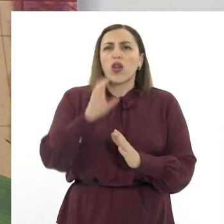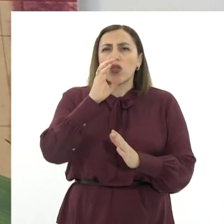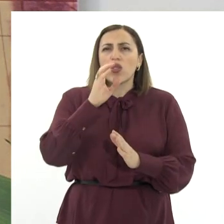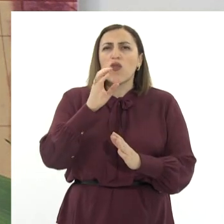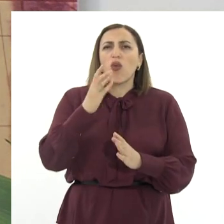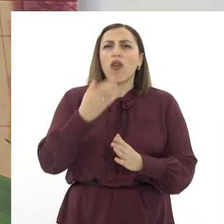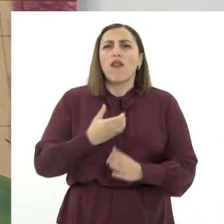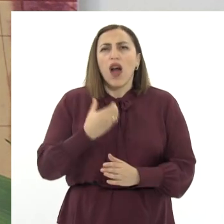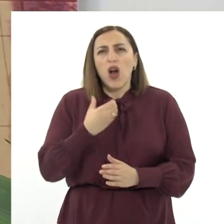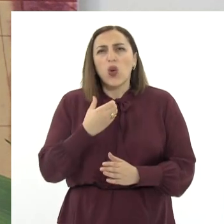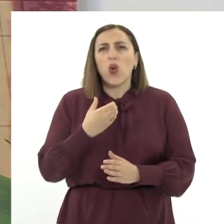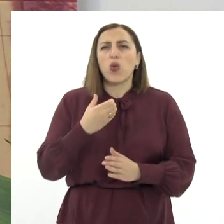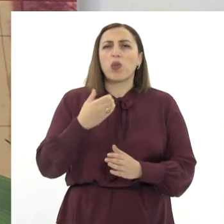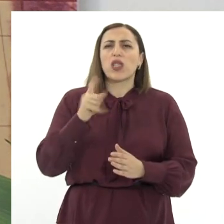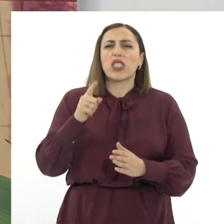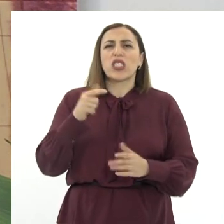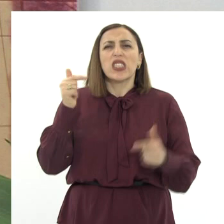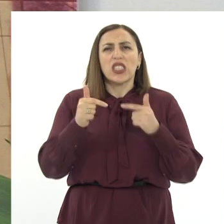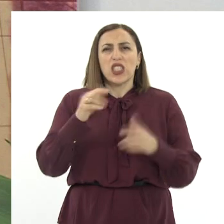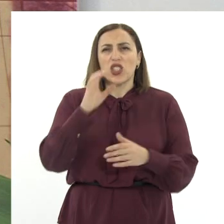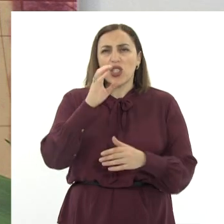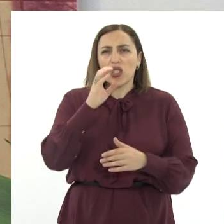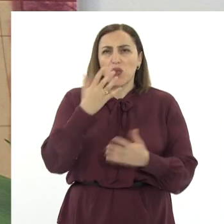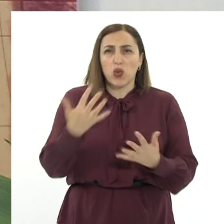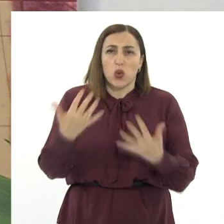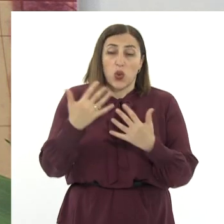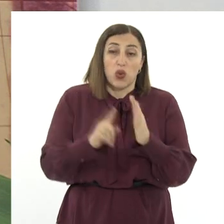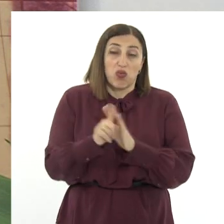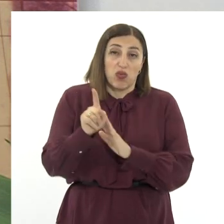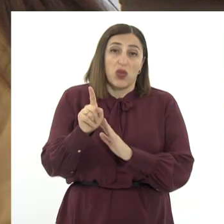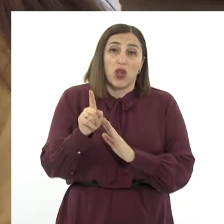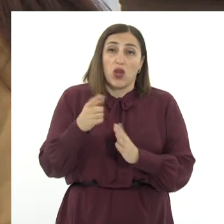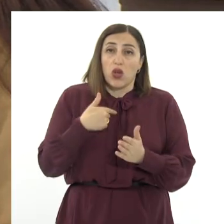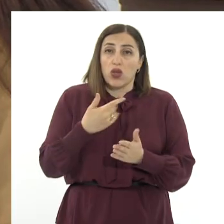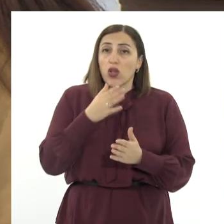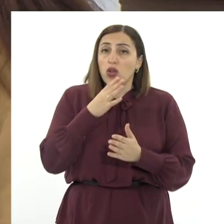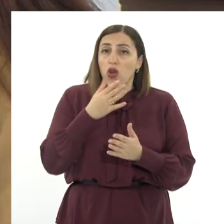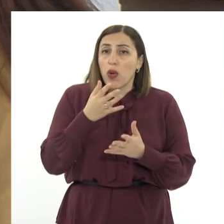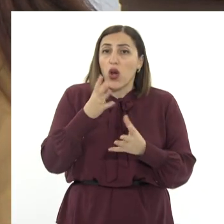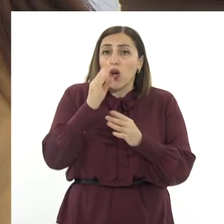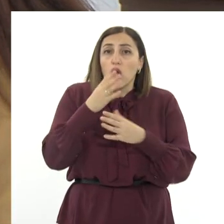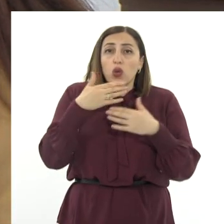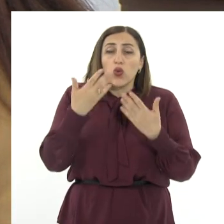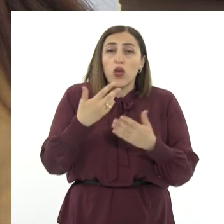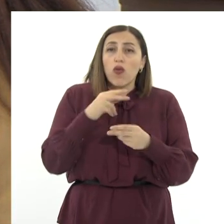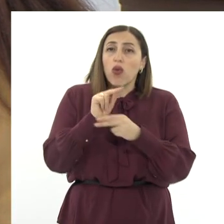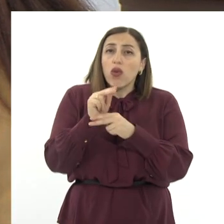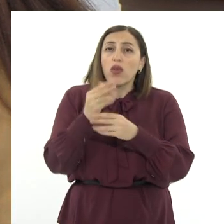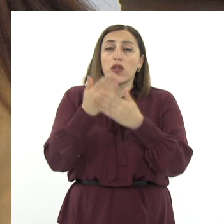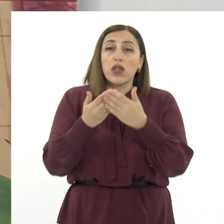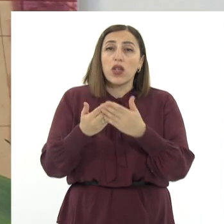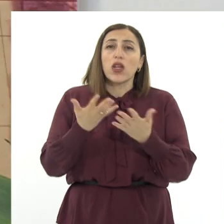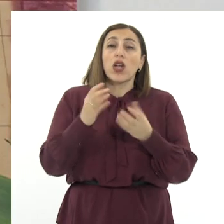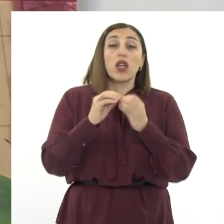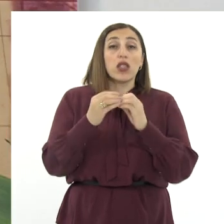կամ դժբախտ կամ ագրեսիվ շների հոսքը բավական մեծ է, ես չեմ հասցնում արդեն մարդկանց օգնել նույնիսկ